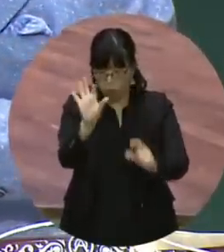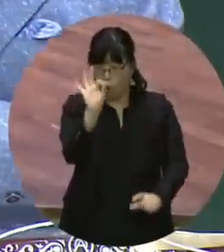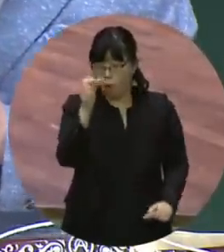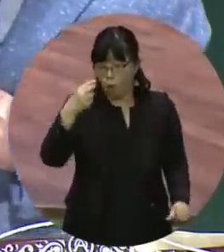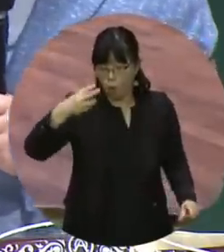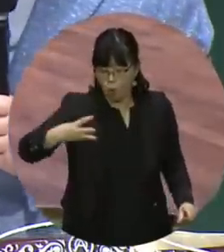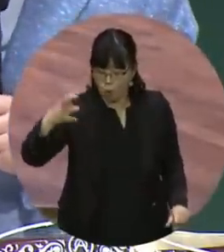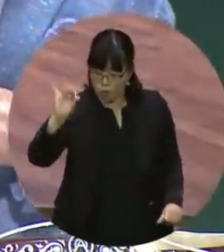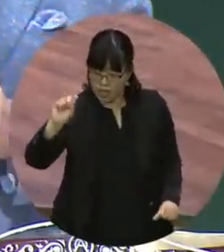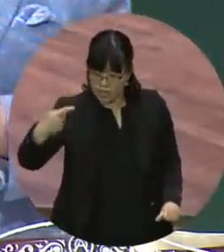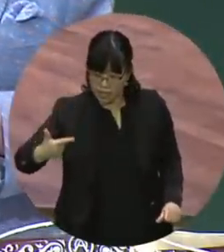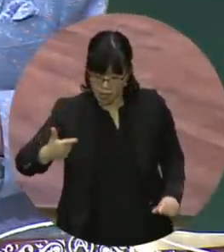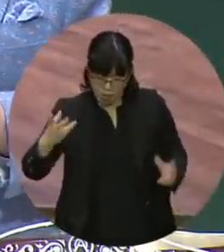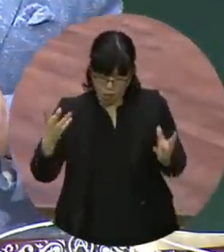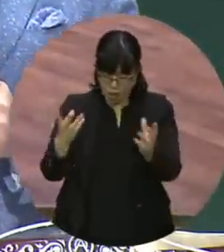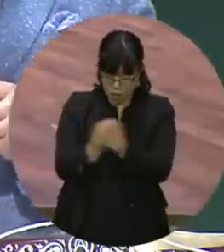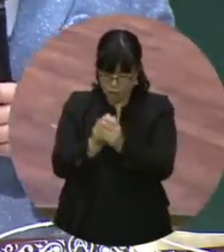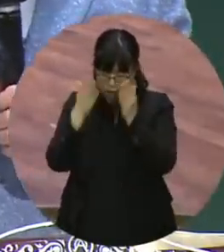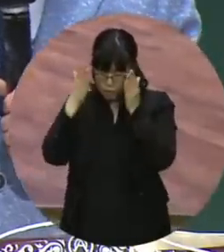여러분.